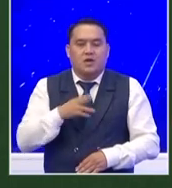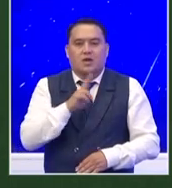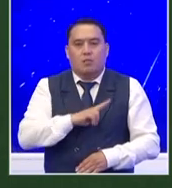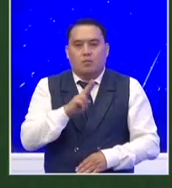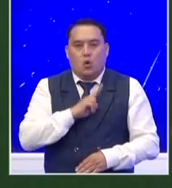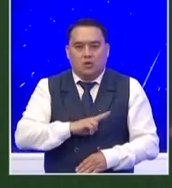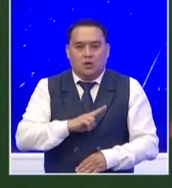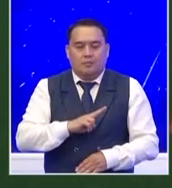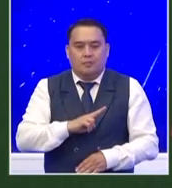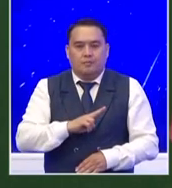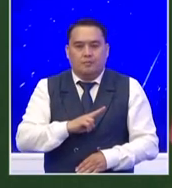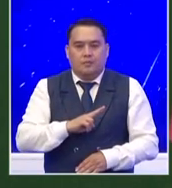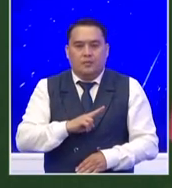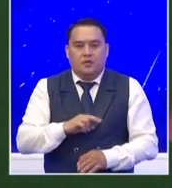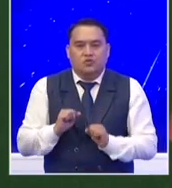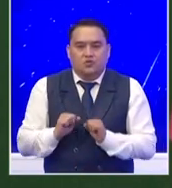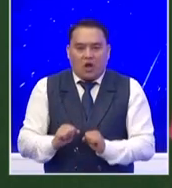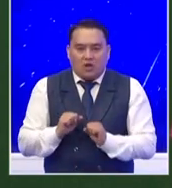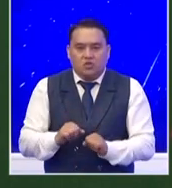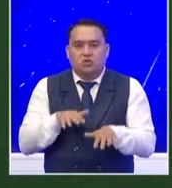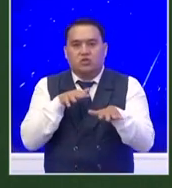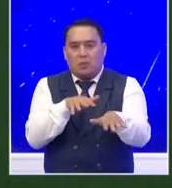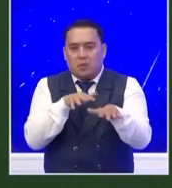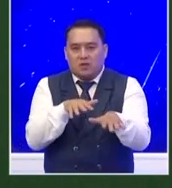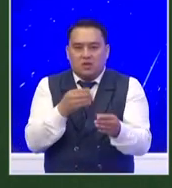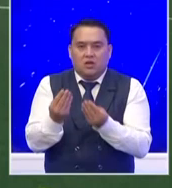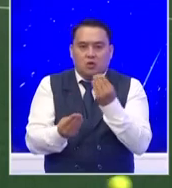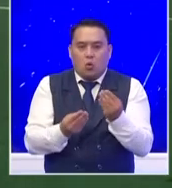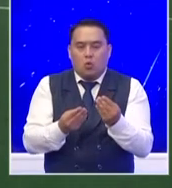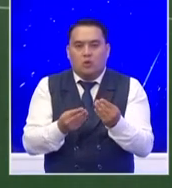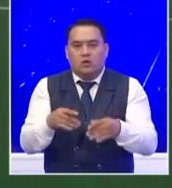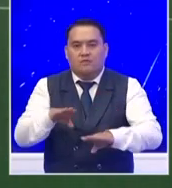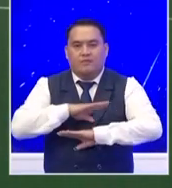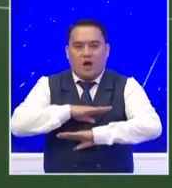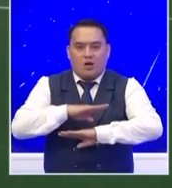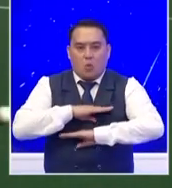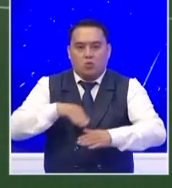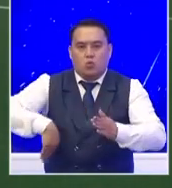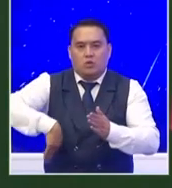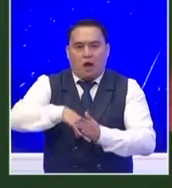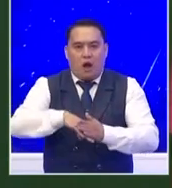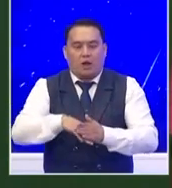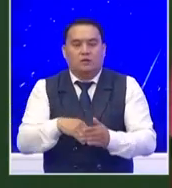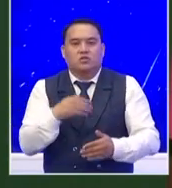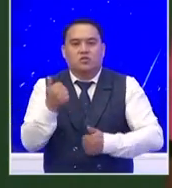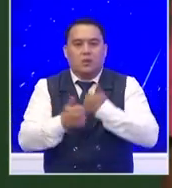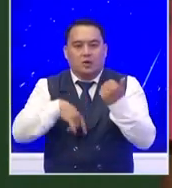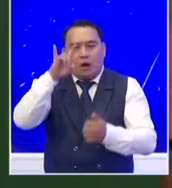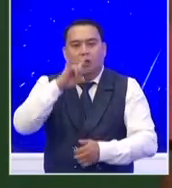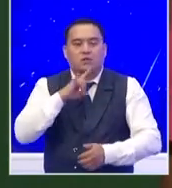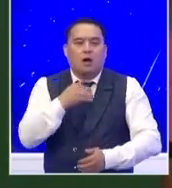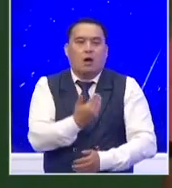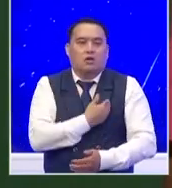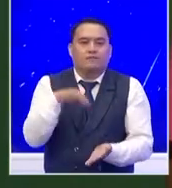работаем над защитой, над нападением, тренируем вратарей, удары. Готовимся к чемпионату Казахстана,